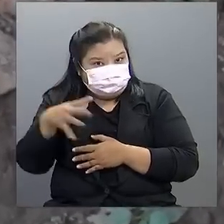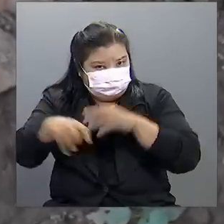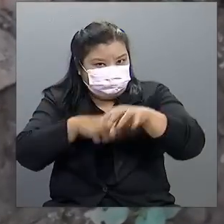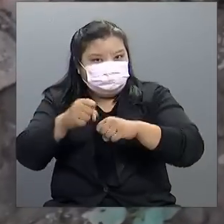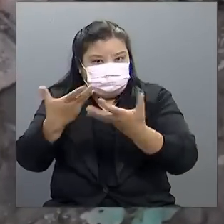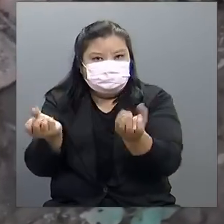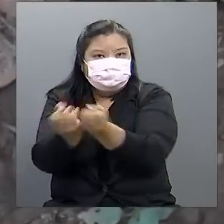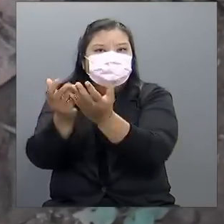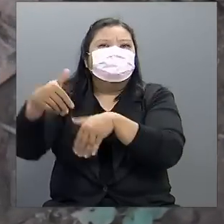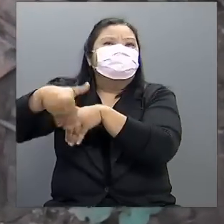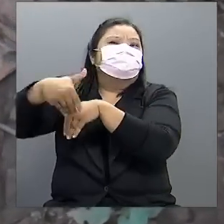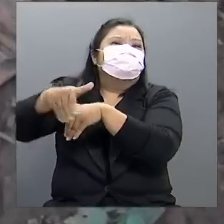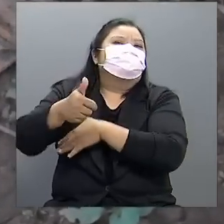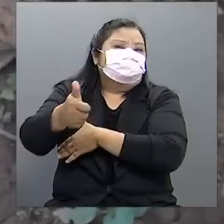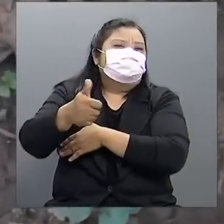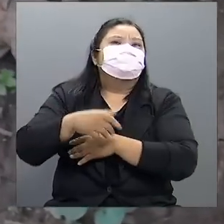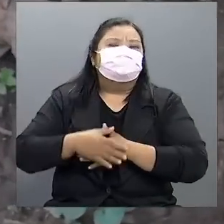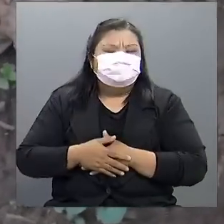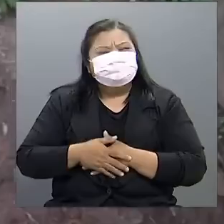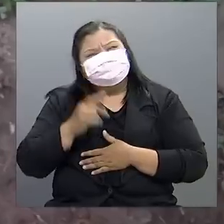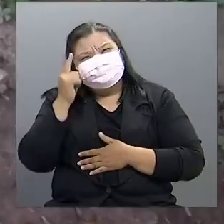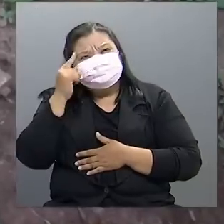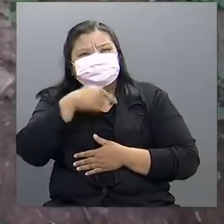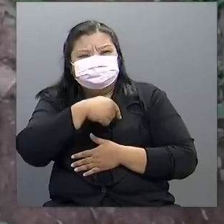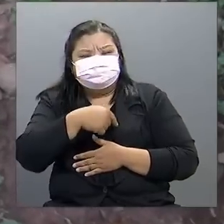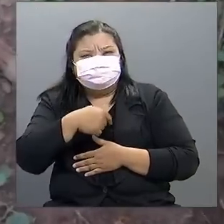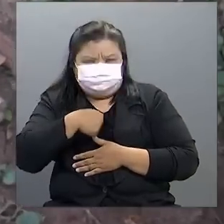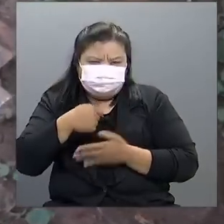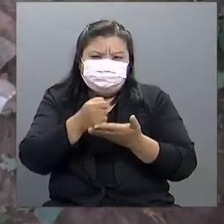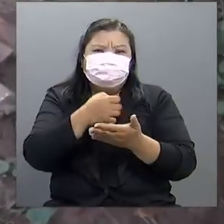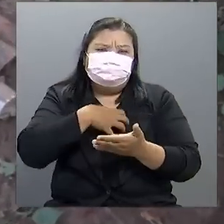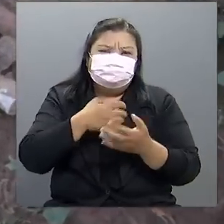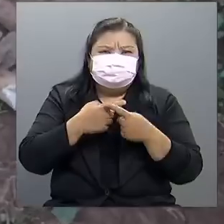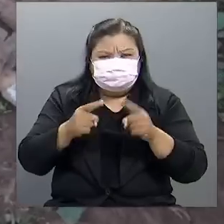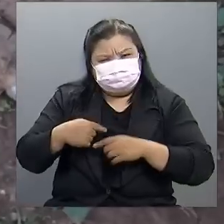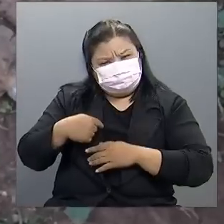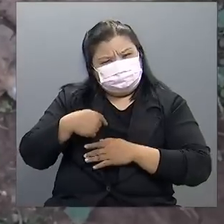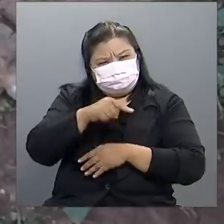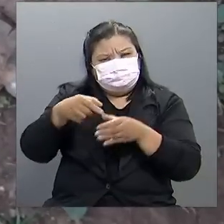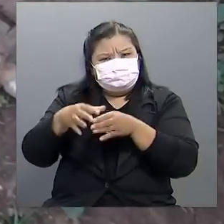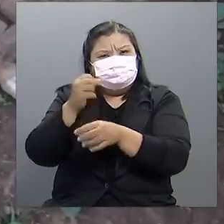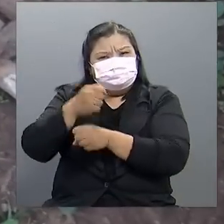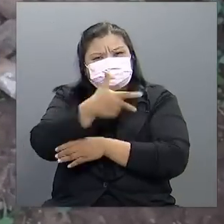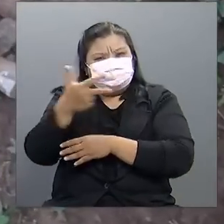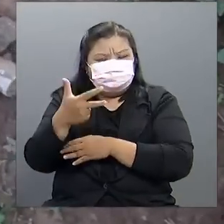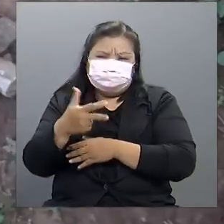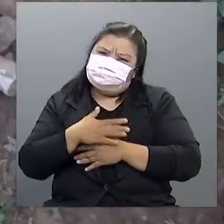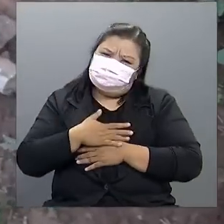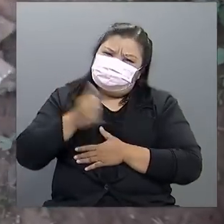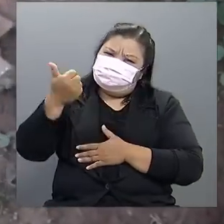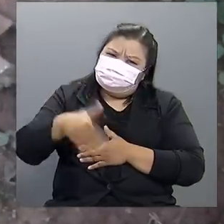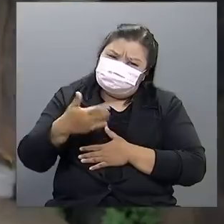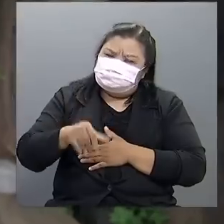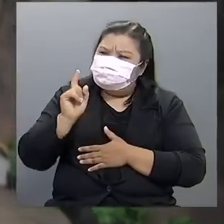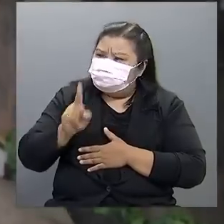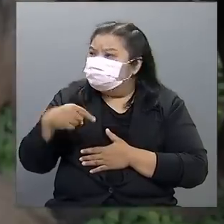ทีมข่าวเราก็อยากจะช่วยนะครับจะเอาไปทำไเองมักไม่ใช่ัน มัตองเป็ผู้รู้ณเชี่วชาญจริ